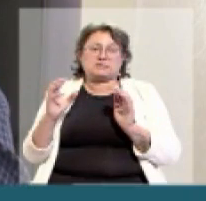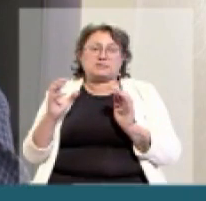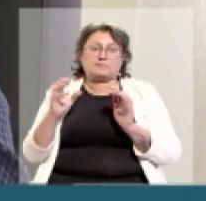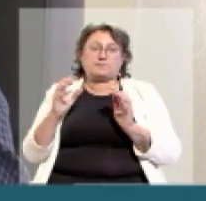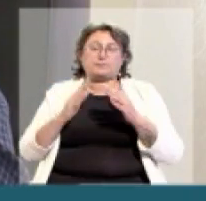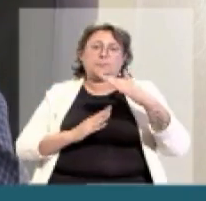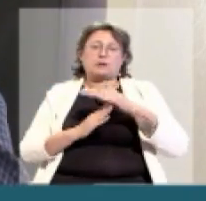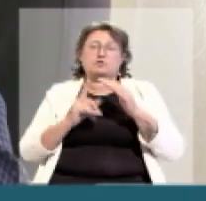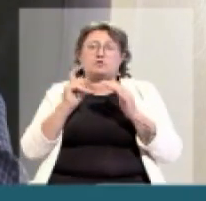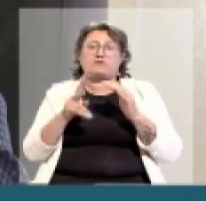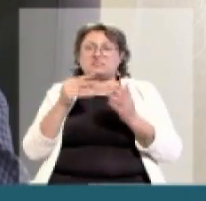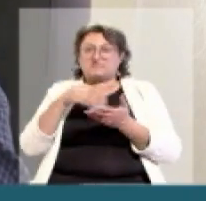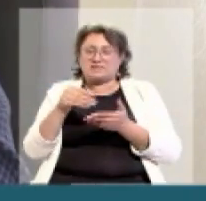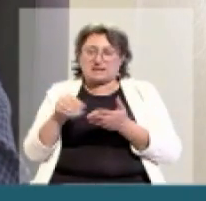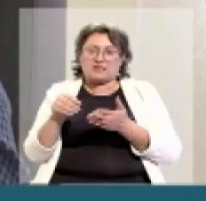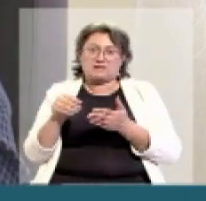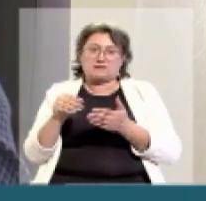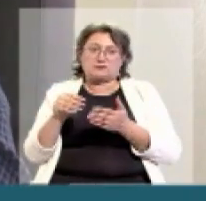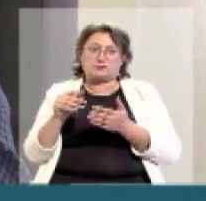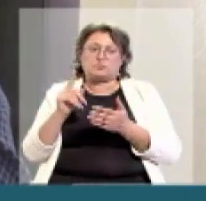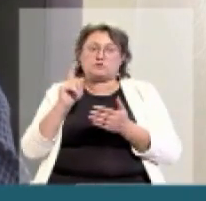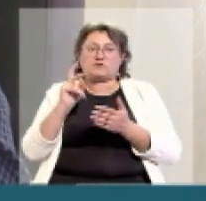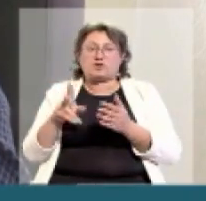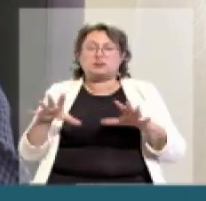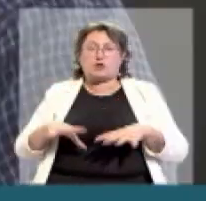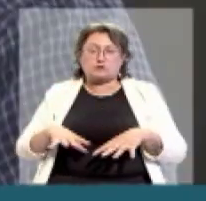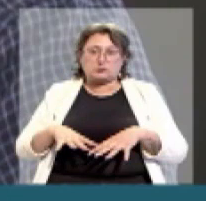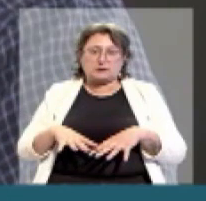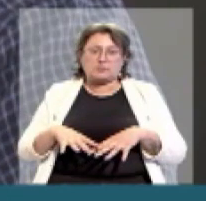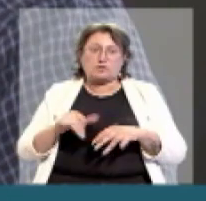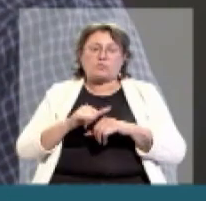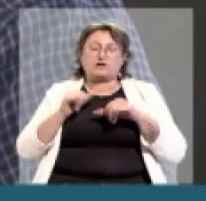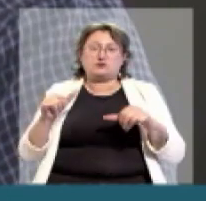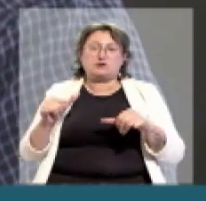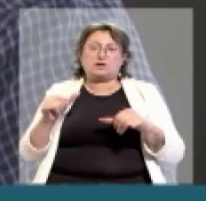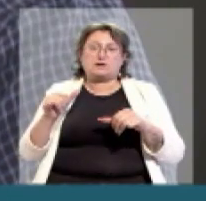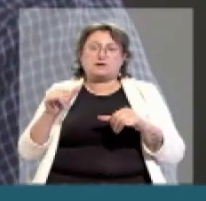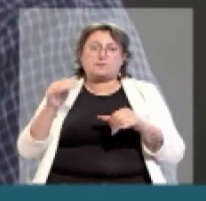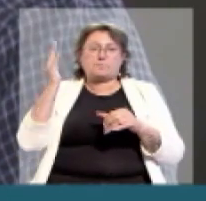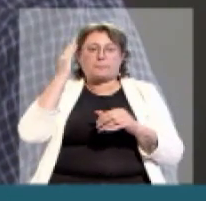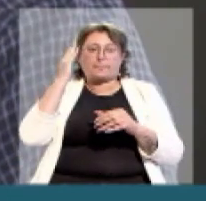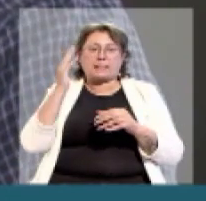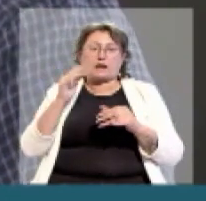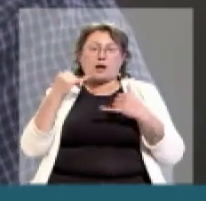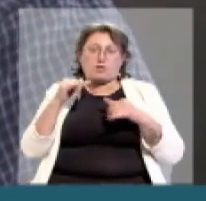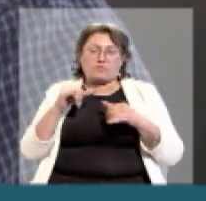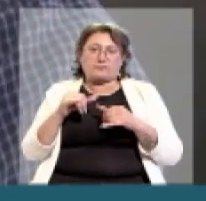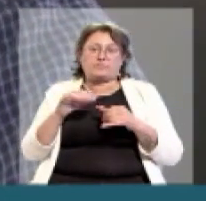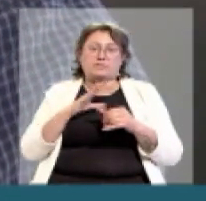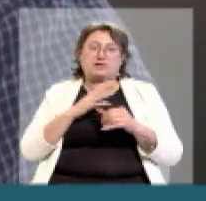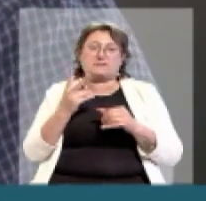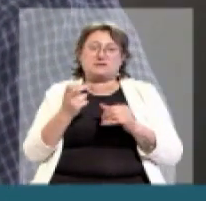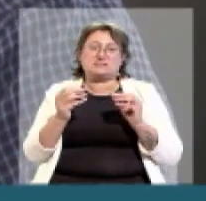в пределах 120 свиней, вот 120 лошадей. Увеличили поголовье коров,